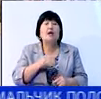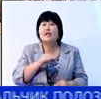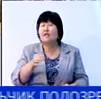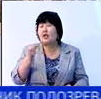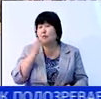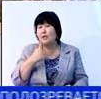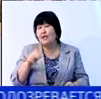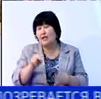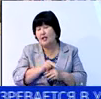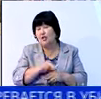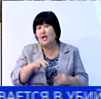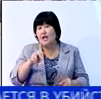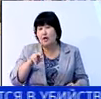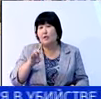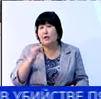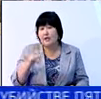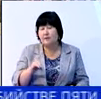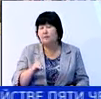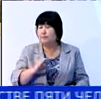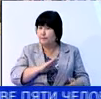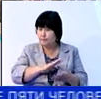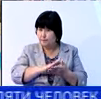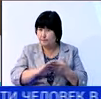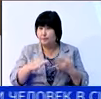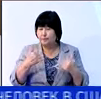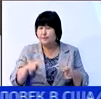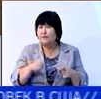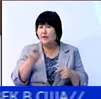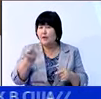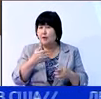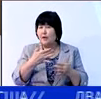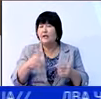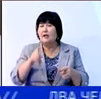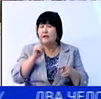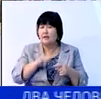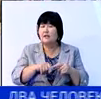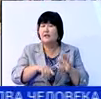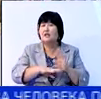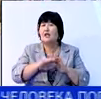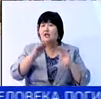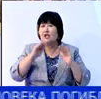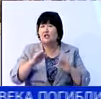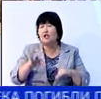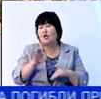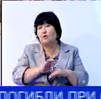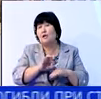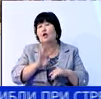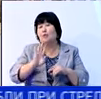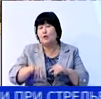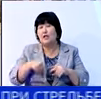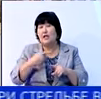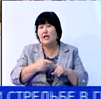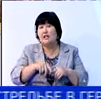при лечении лепры. Исчезали уже микобактерии, резко начал снижаться заболеваемость лепрой после этого